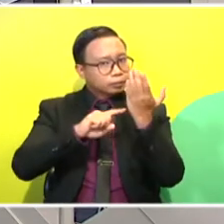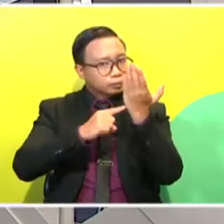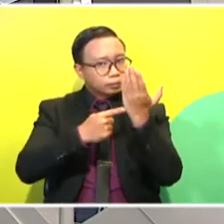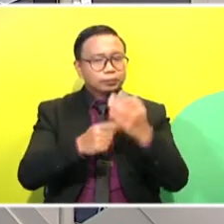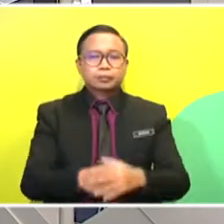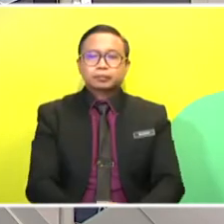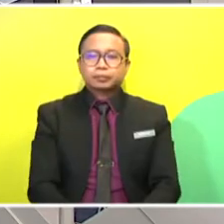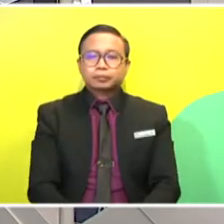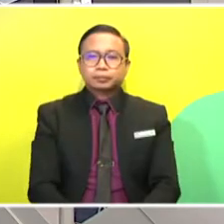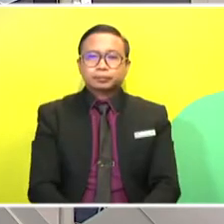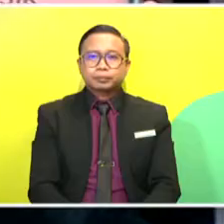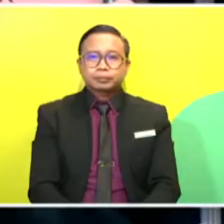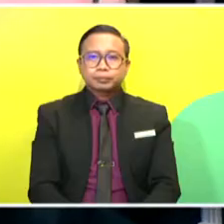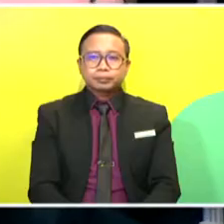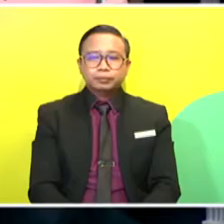Okey. Yang ini?